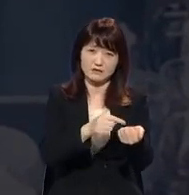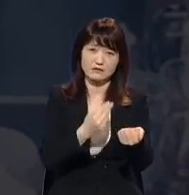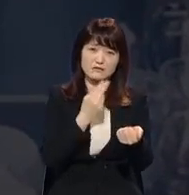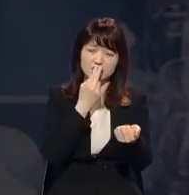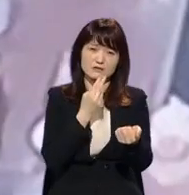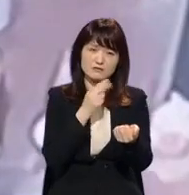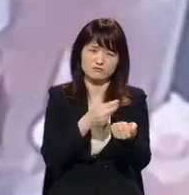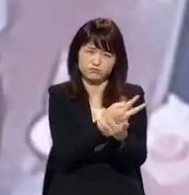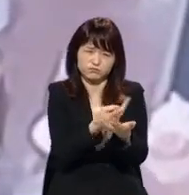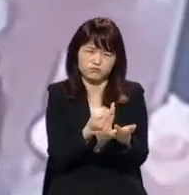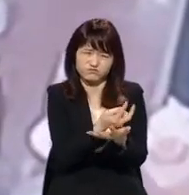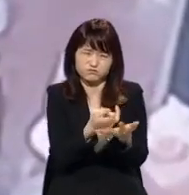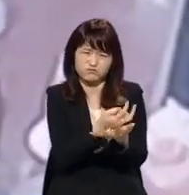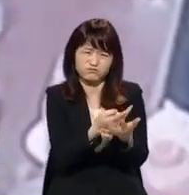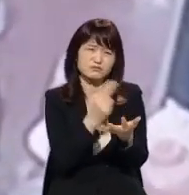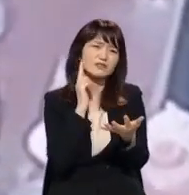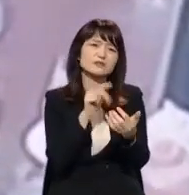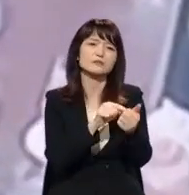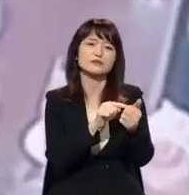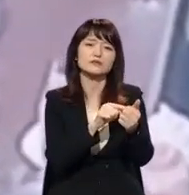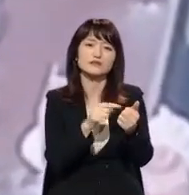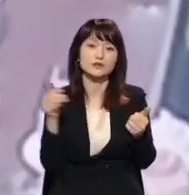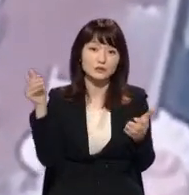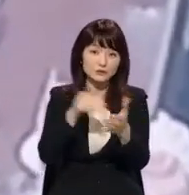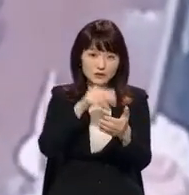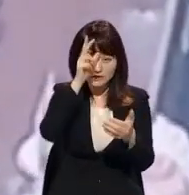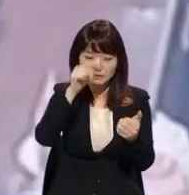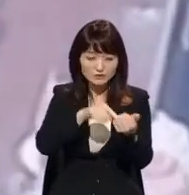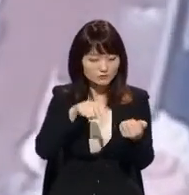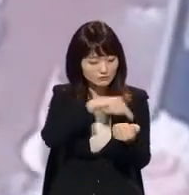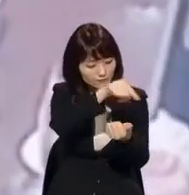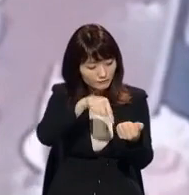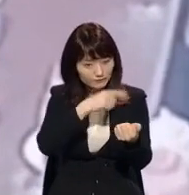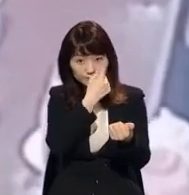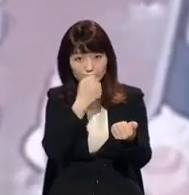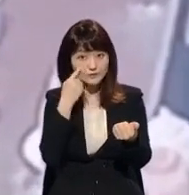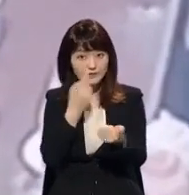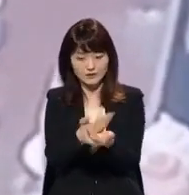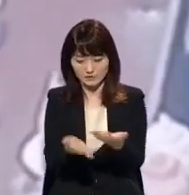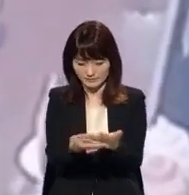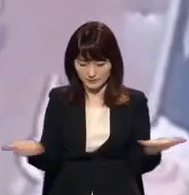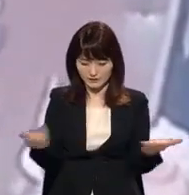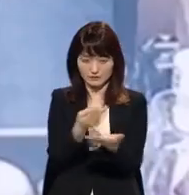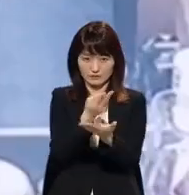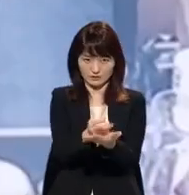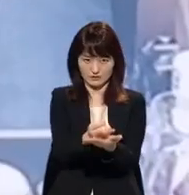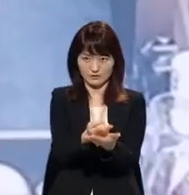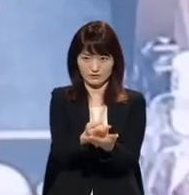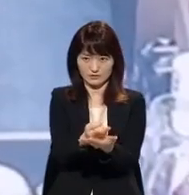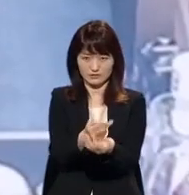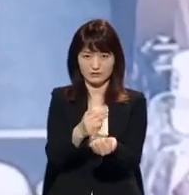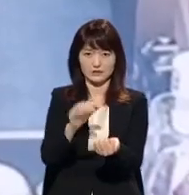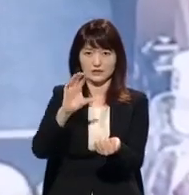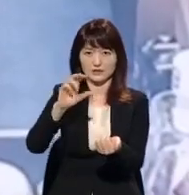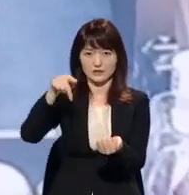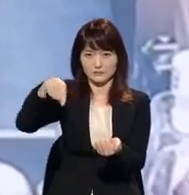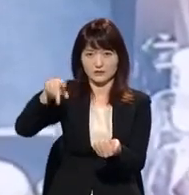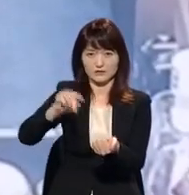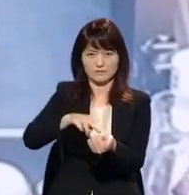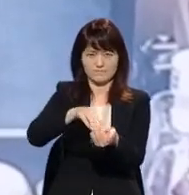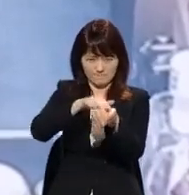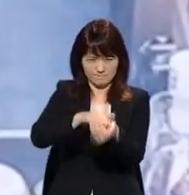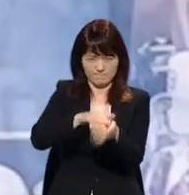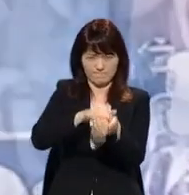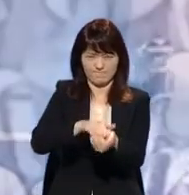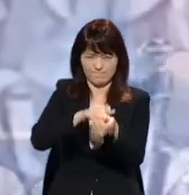심한 경련 증세를 보이는 저 남성. 자, 도착한 경찰이 상태를 확인한 뒤에 바닥에 눕혀서 자, 이제 CPR을 실시하는데요. 하나, 둘,